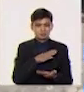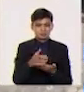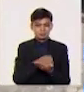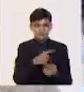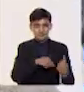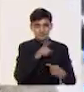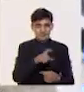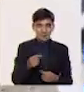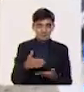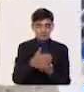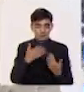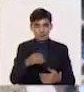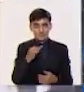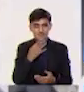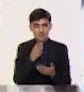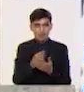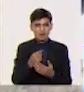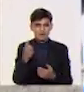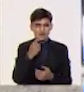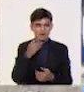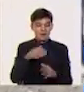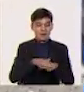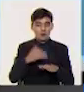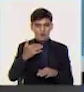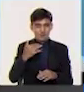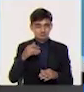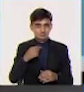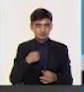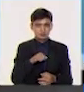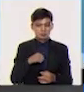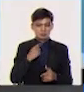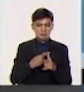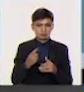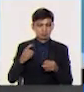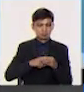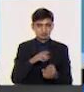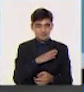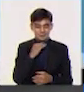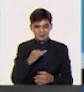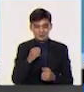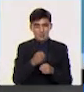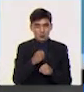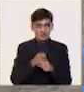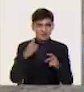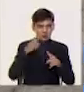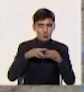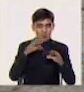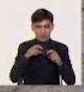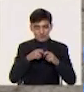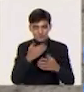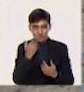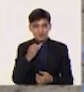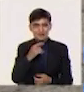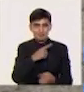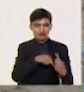тартқан кәсіпкер халық меншігін өз атына аударып алған. Бірақ ешқандай техникалық бақылау не тексеру жұмыстарын жүргізбеген. Сорақсыз сол, кәсіпкер әр үйге